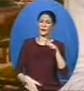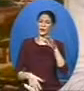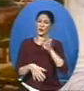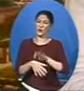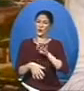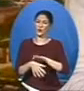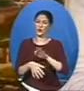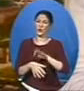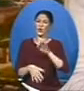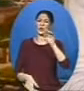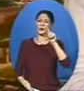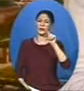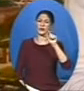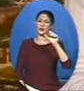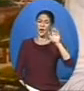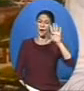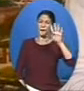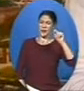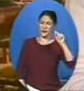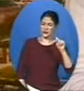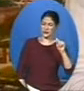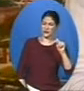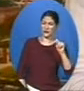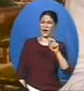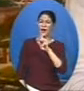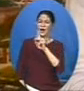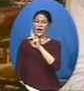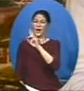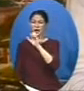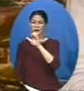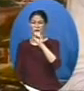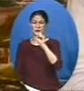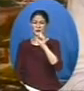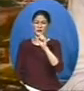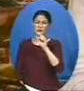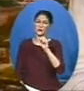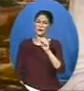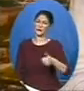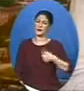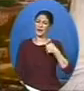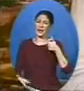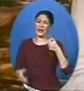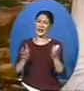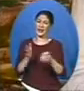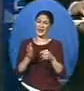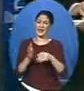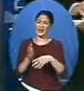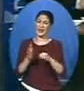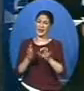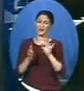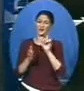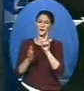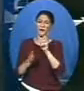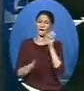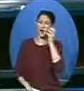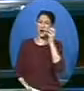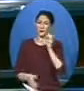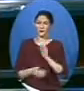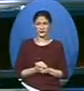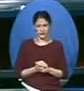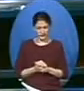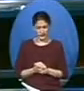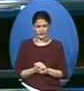חבר הכנסת מוטי יוגב מהבית היהודי, מגיש הצעת החוק, שלום. שלום וברכה. ואיתנו כאן באולפן גם הדוקטור טאבט אבו